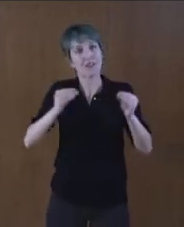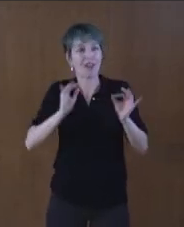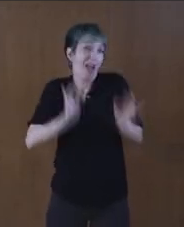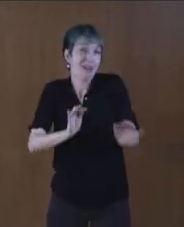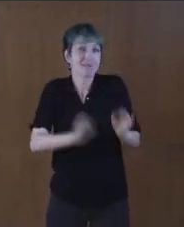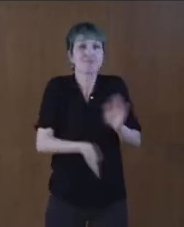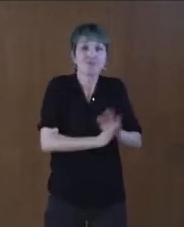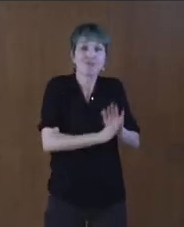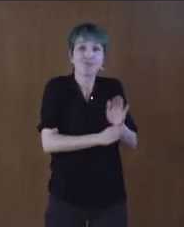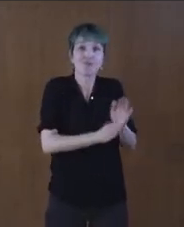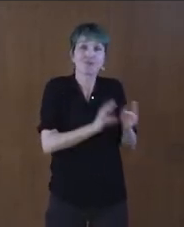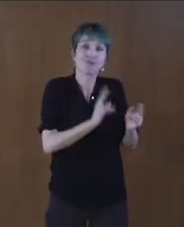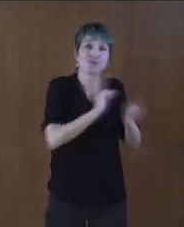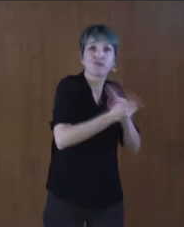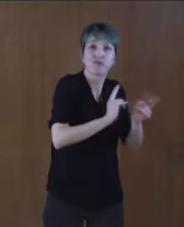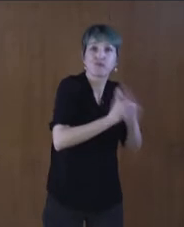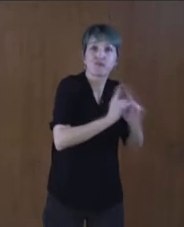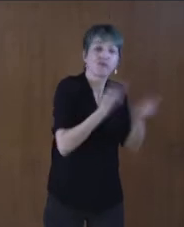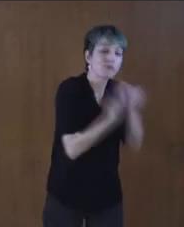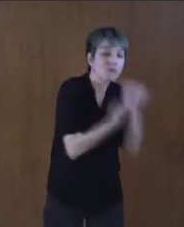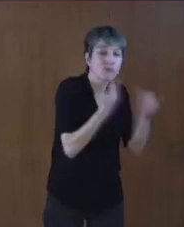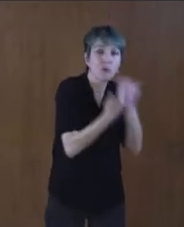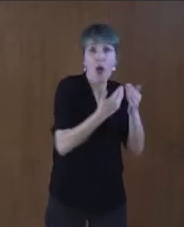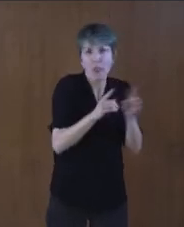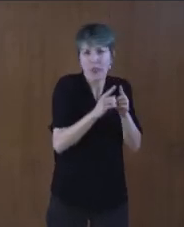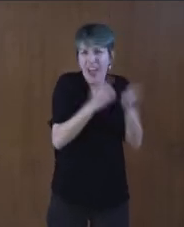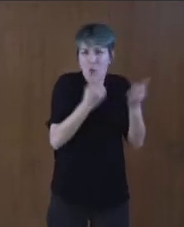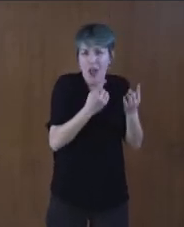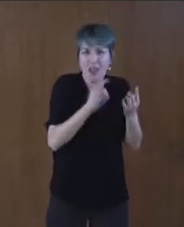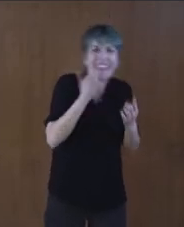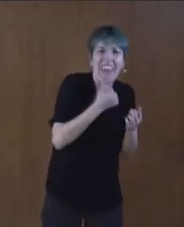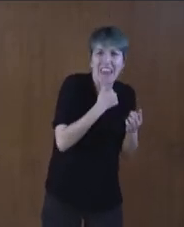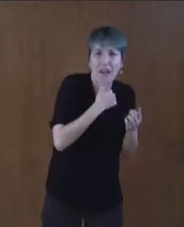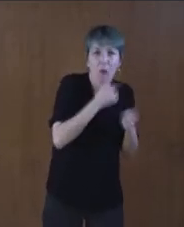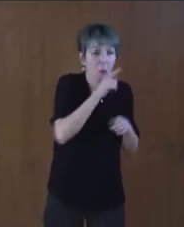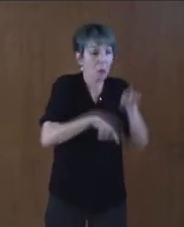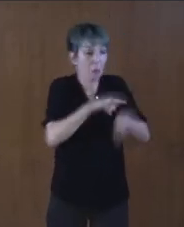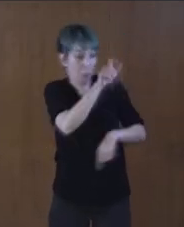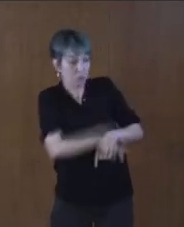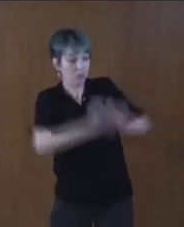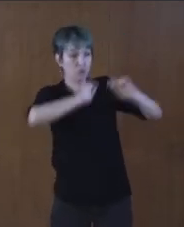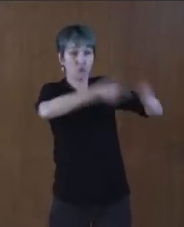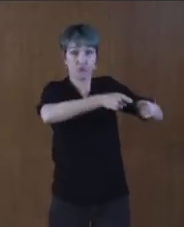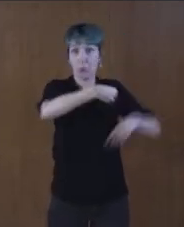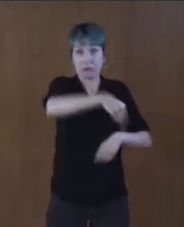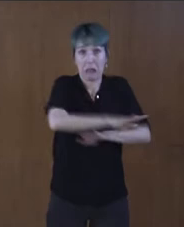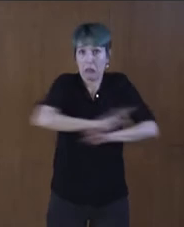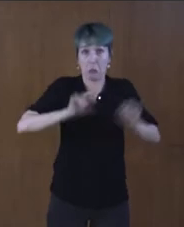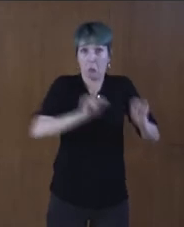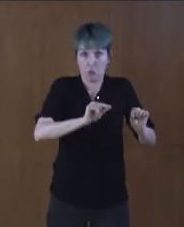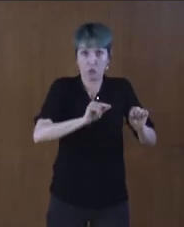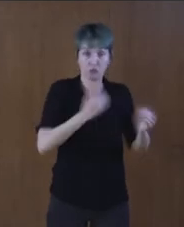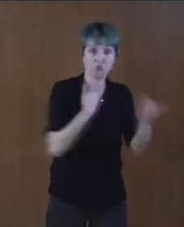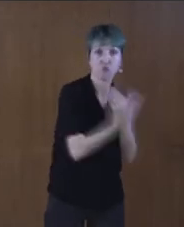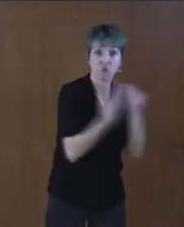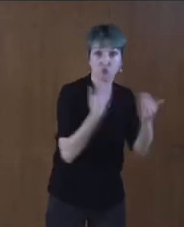sigui, el que ens toca a nosaltres, el que ens ha nomenat o el que després ha estat elegit. I em